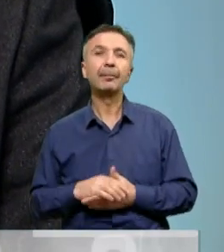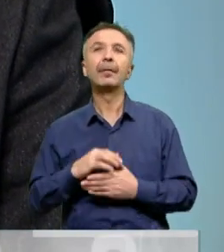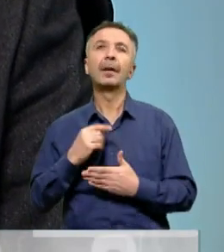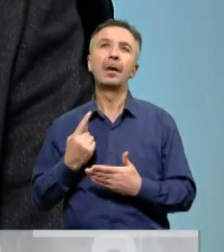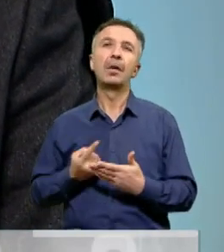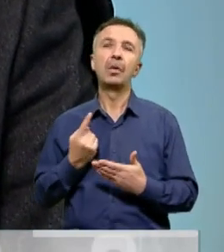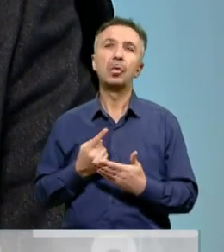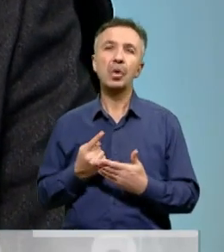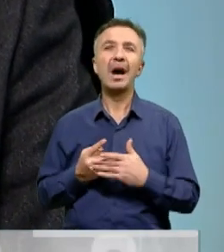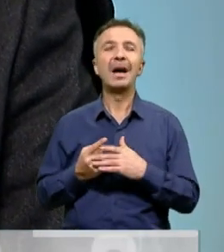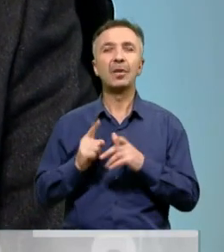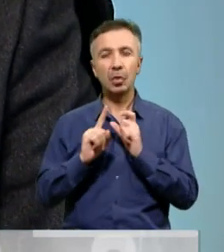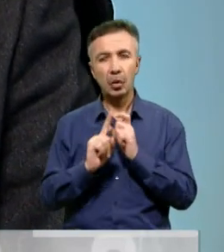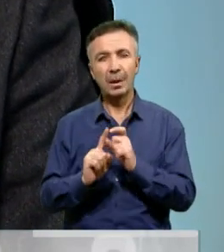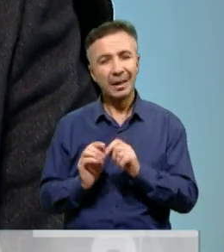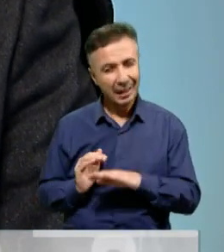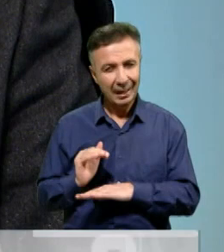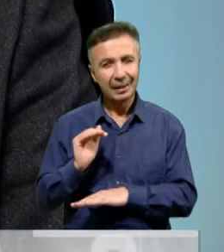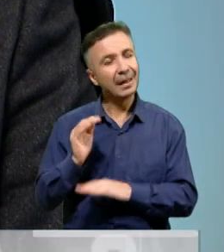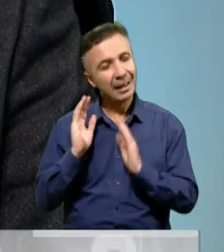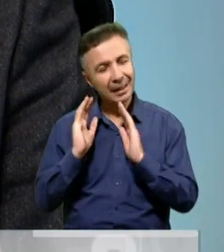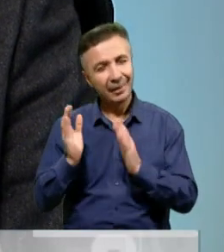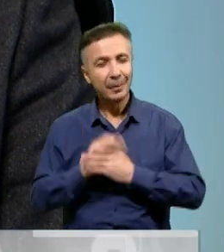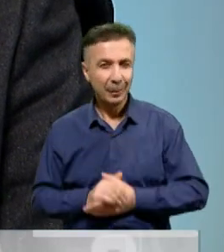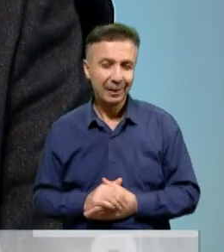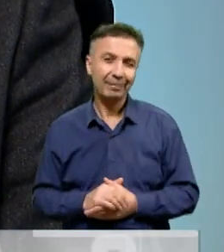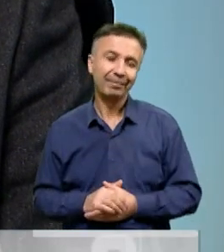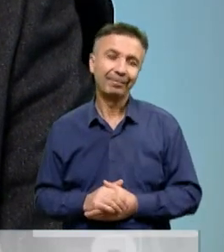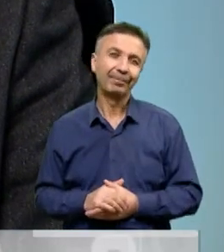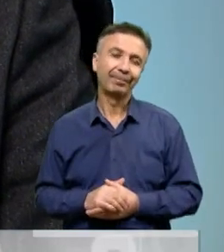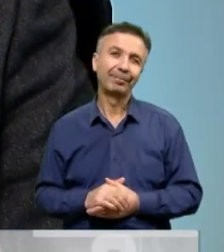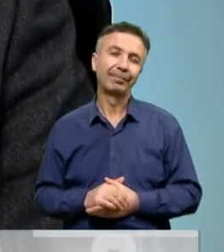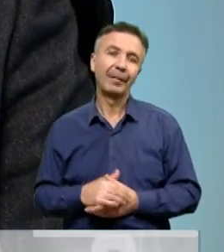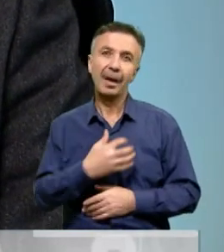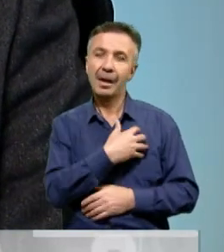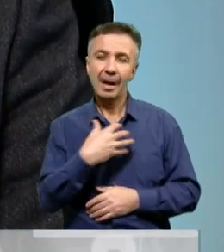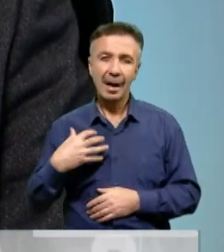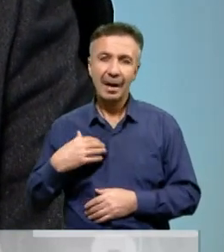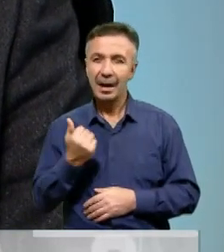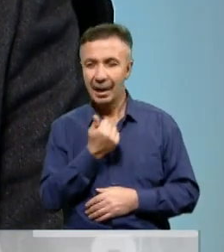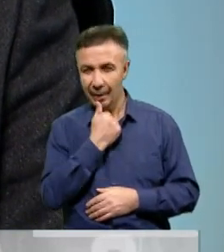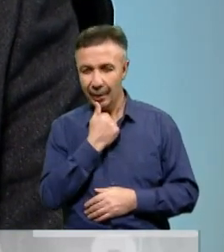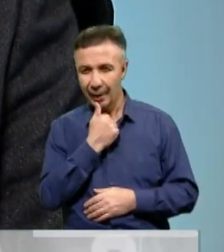Kur'an'ın muhafızları olarak hayatlarına devam ediyorlar. Anne babalara seslenelim.